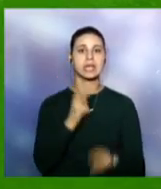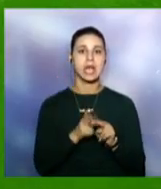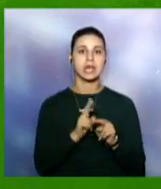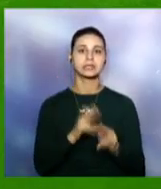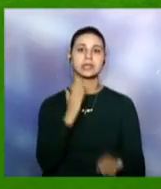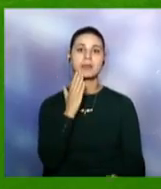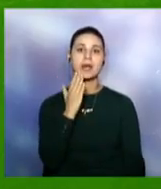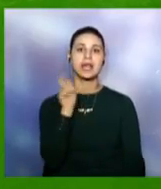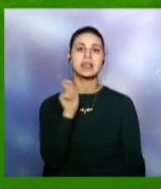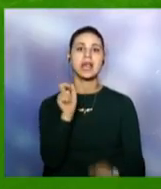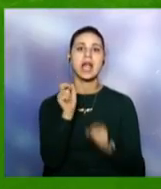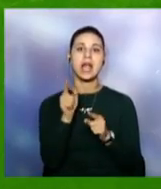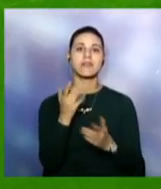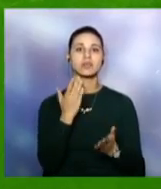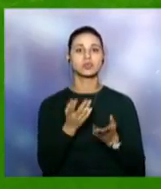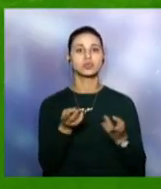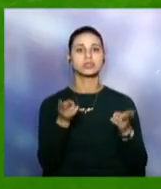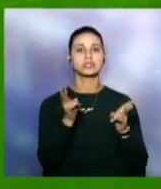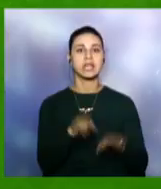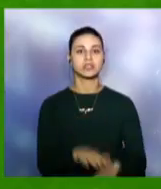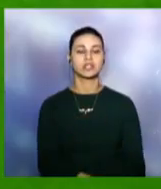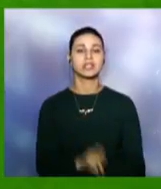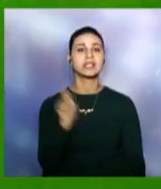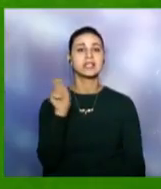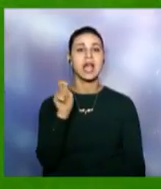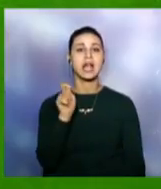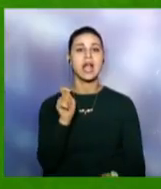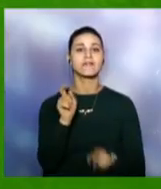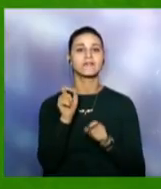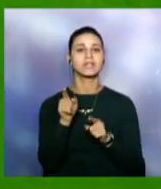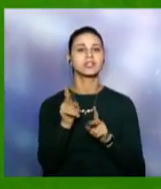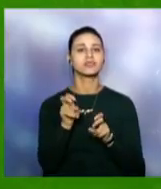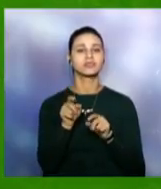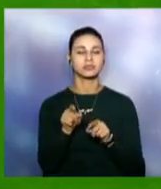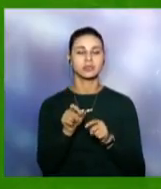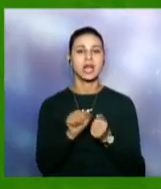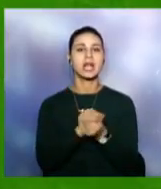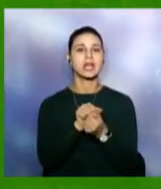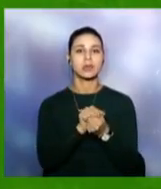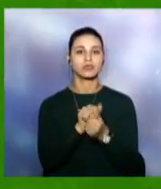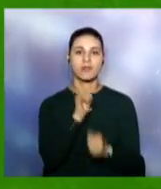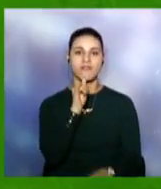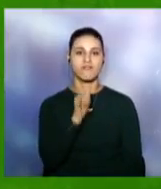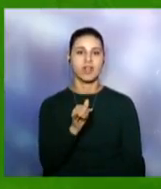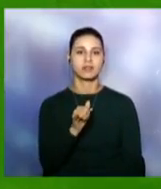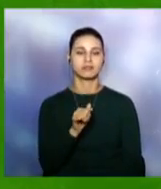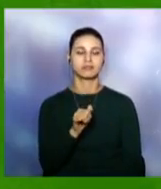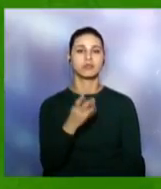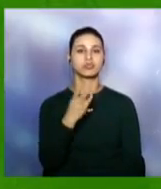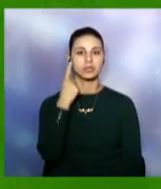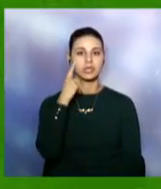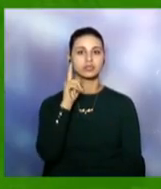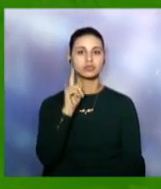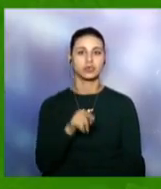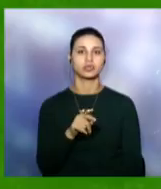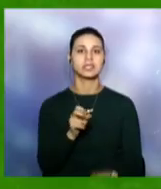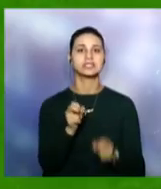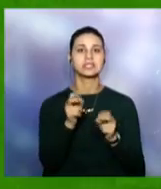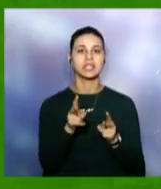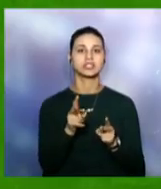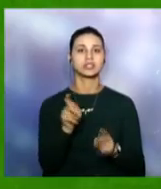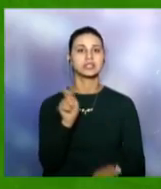მართლა ნაგავია თუ ნარჩენი? ნაგავი არის ის, რისი გადამუშავებაც აღარ შეიძლება. გაითვალისწინეთ: